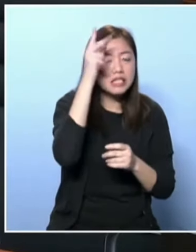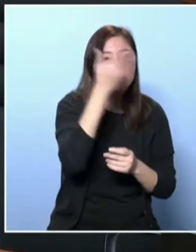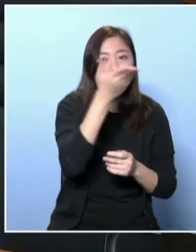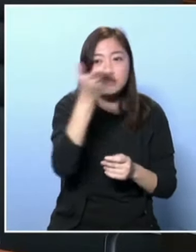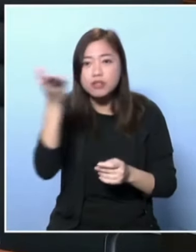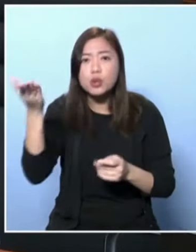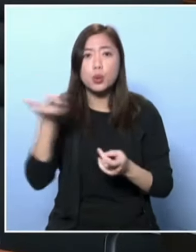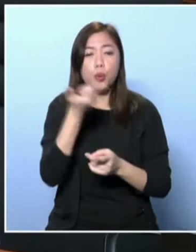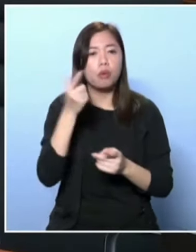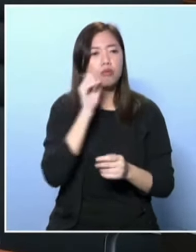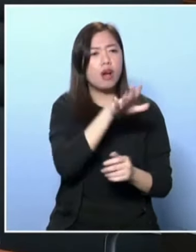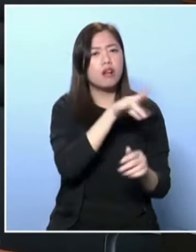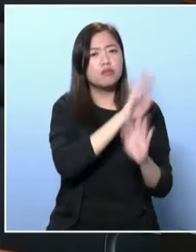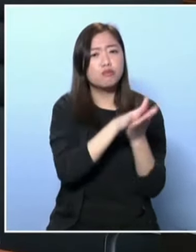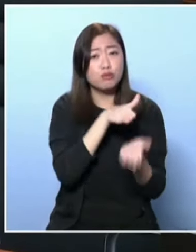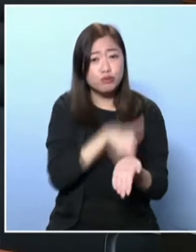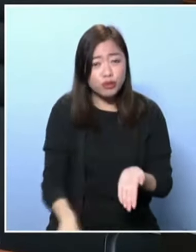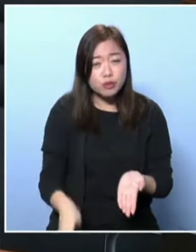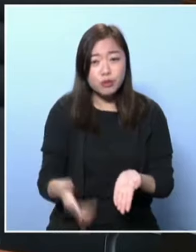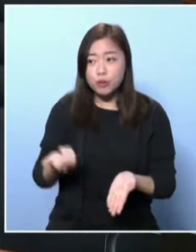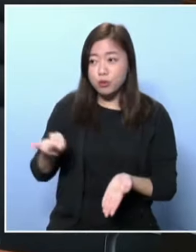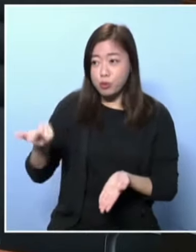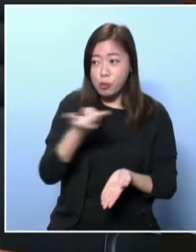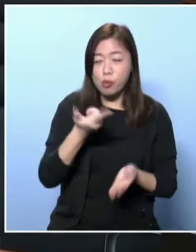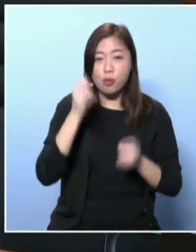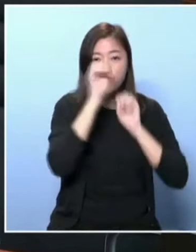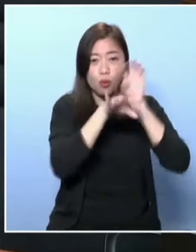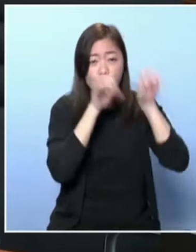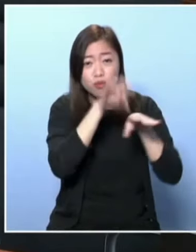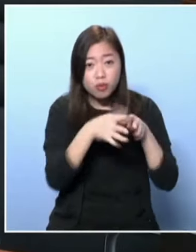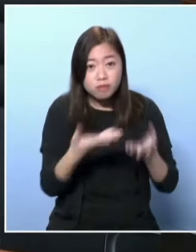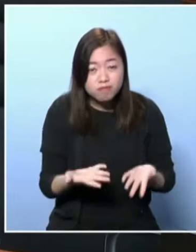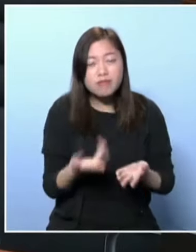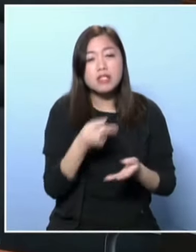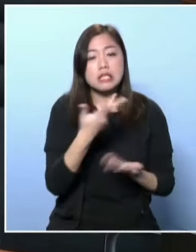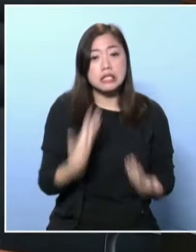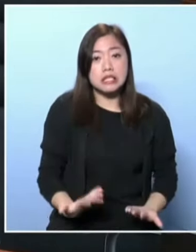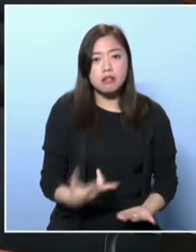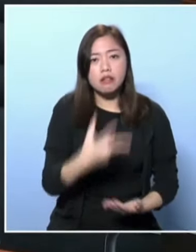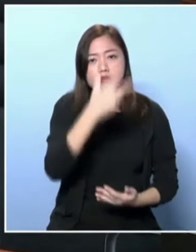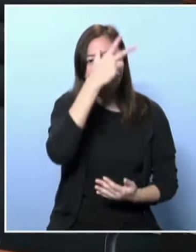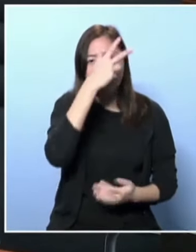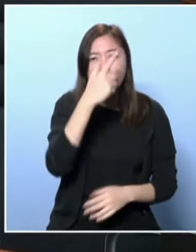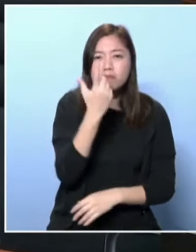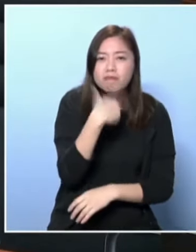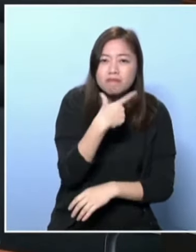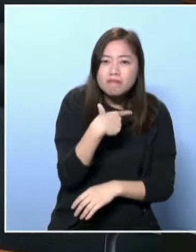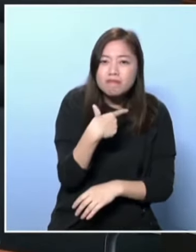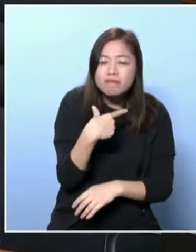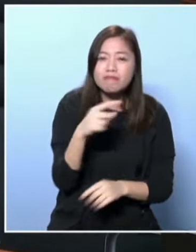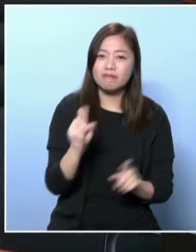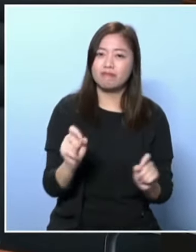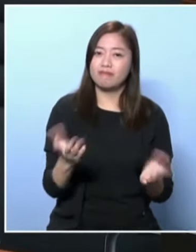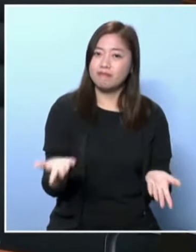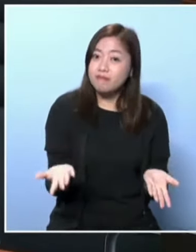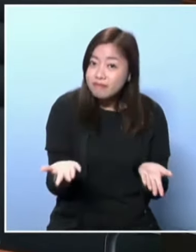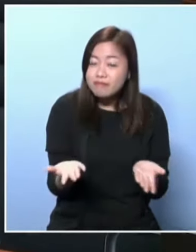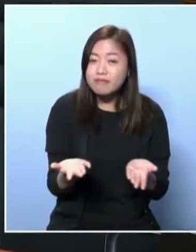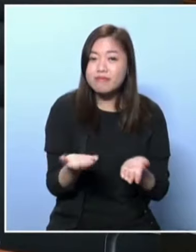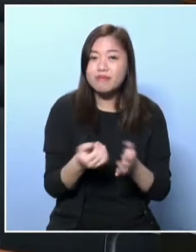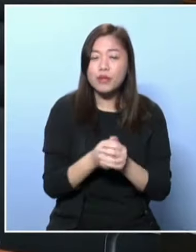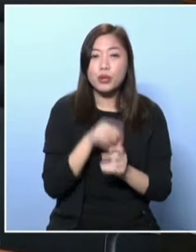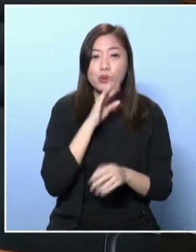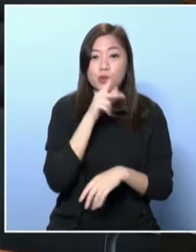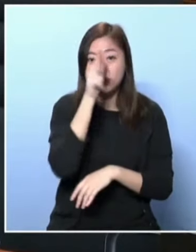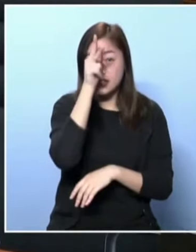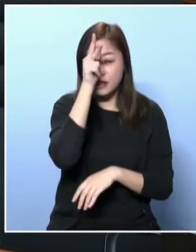要求你撤回喎。咁呢個又點解今次政府又唔肯呢？既然如果